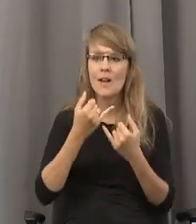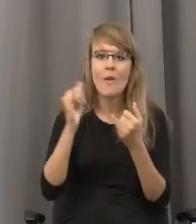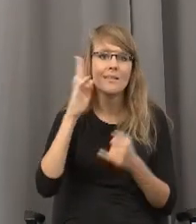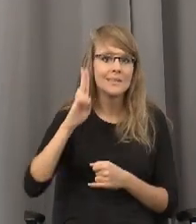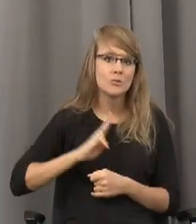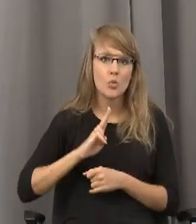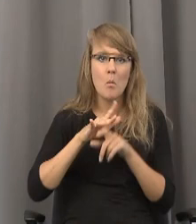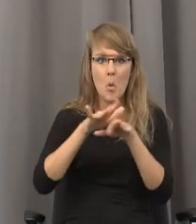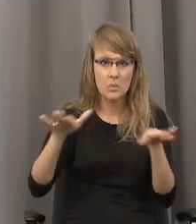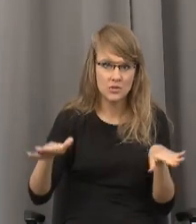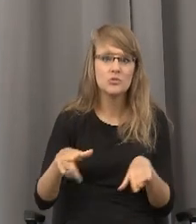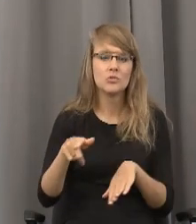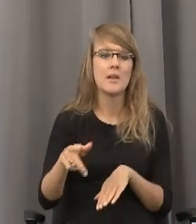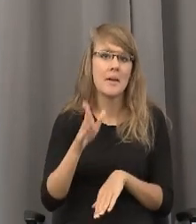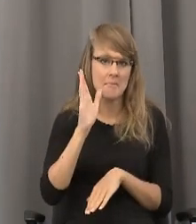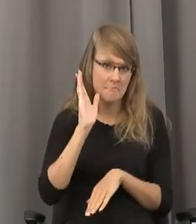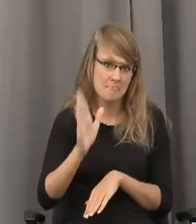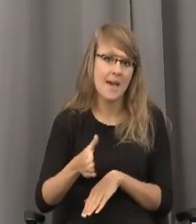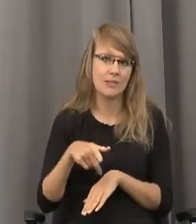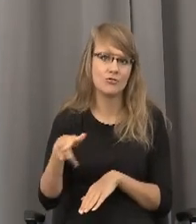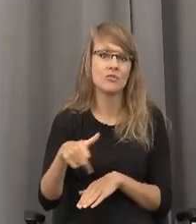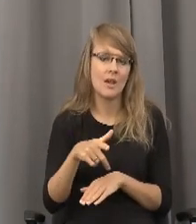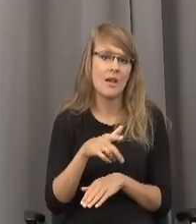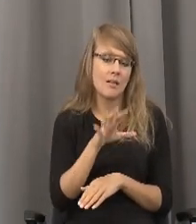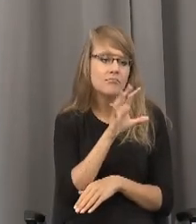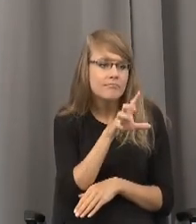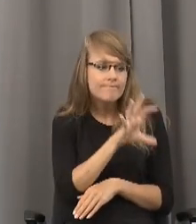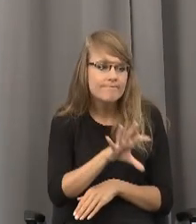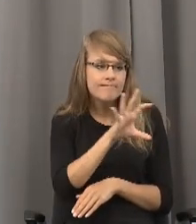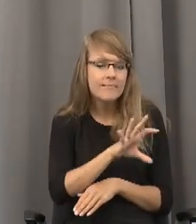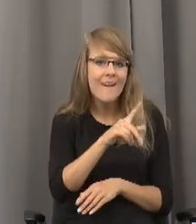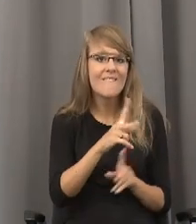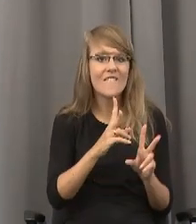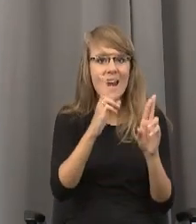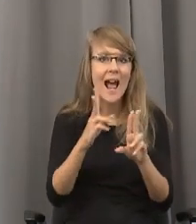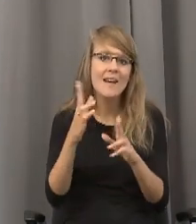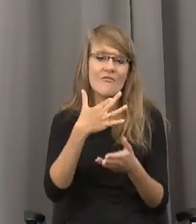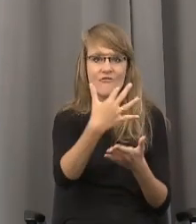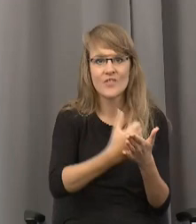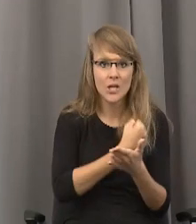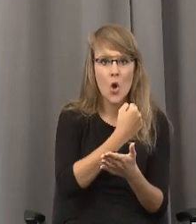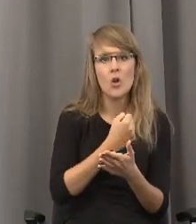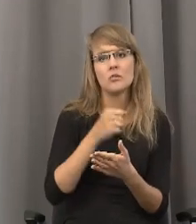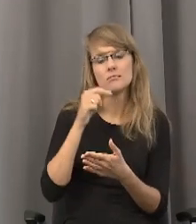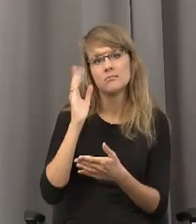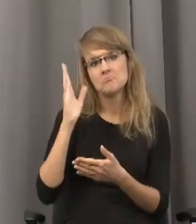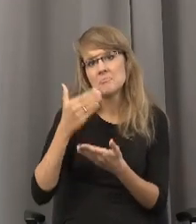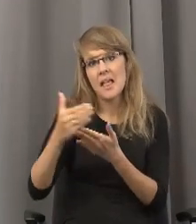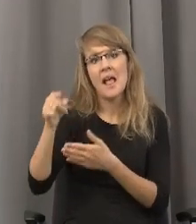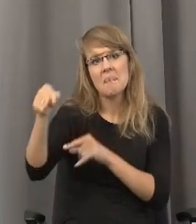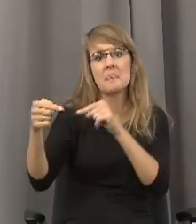instytucje publiczne będą mogły sięgnąć do fragmentów po to, żeby użyć jej do swojej pracy, do dyskusji o tym, co można